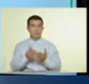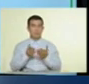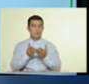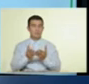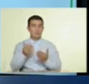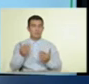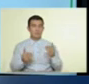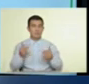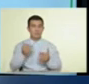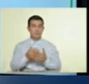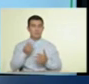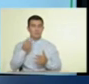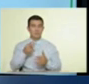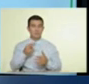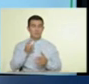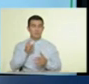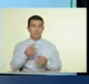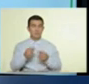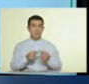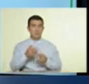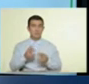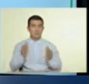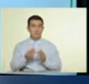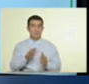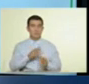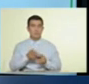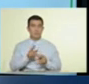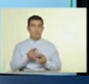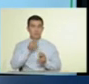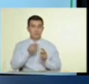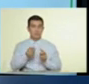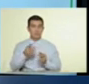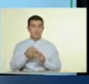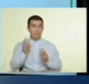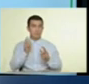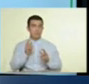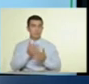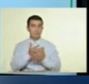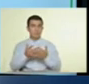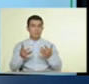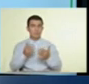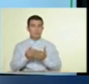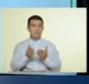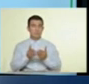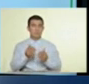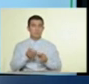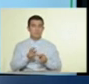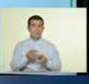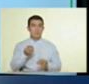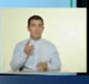20 km taqsim soat kam bo'lsa, bu vaqt ichida yuk kemasi qancha masofani bosib